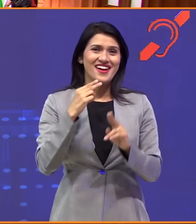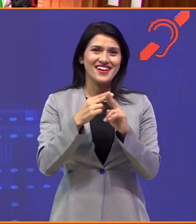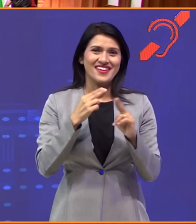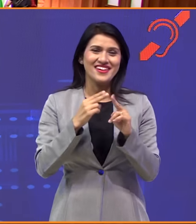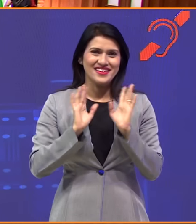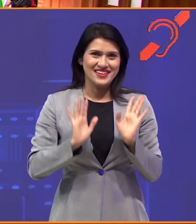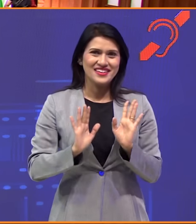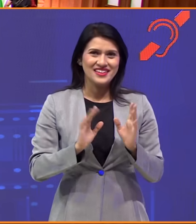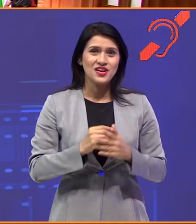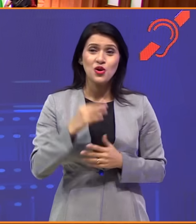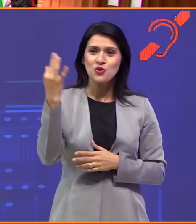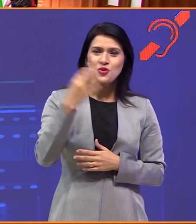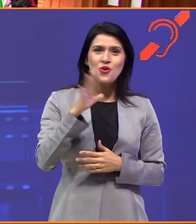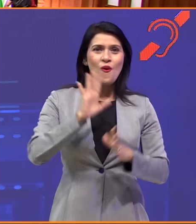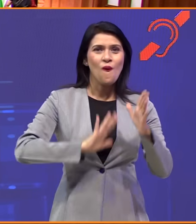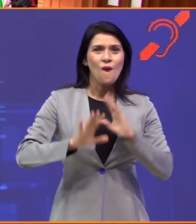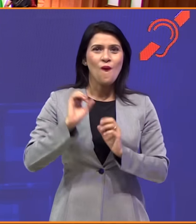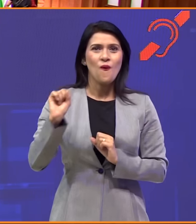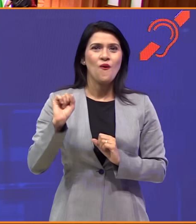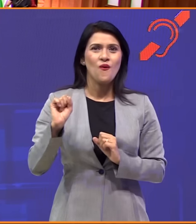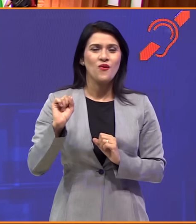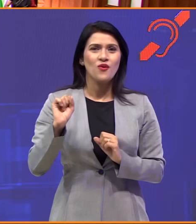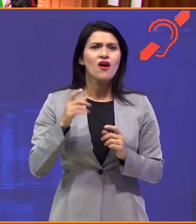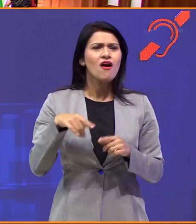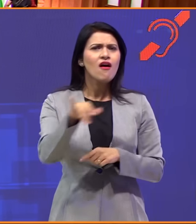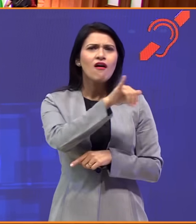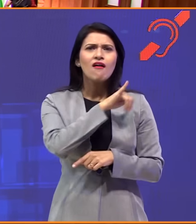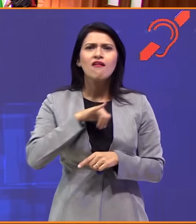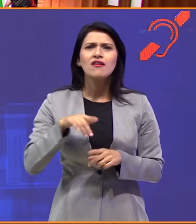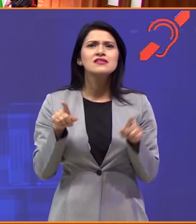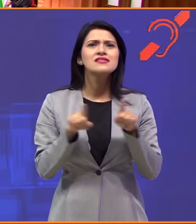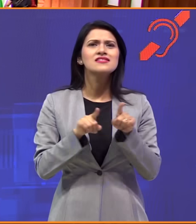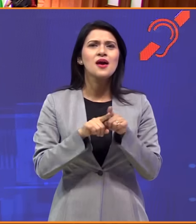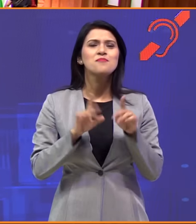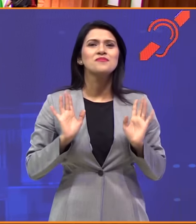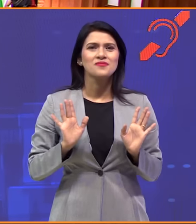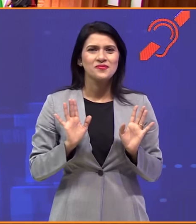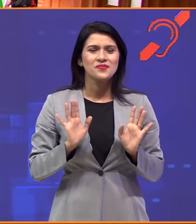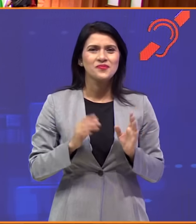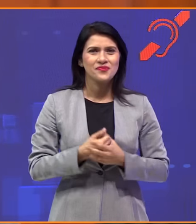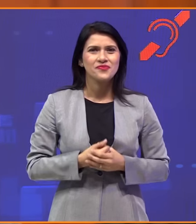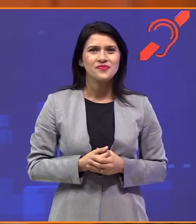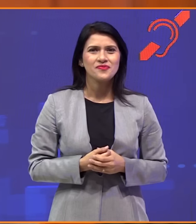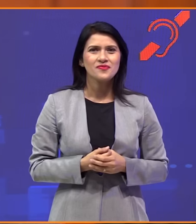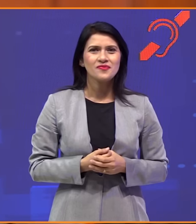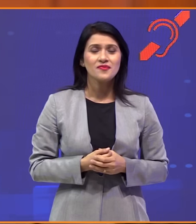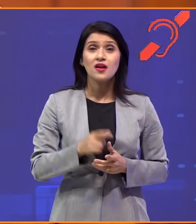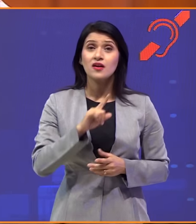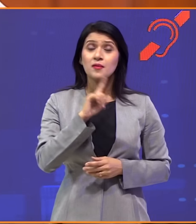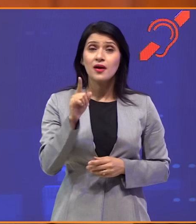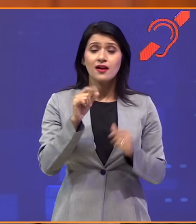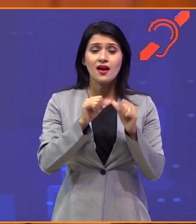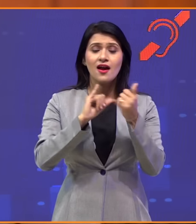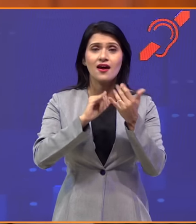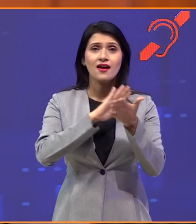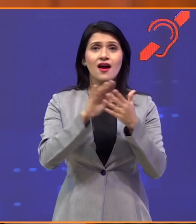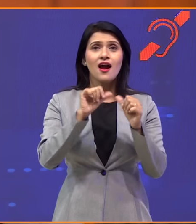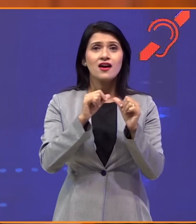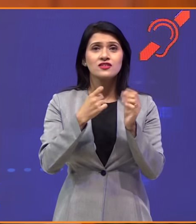है नए तरीके का हीरो है जो हमारे बीच से आता है आम आदमी के बीच से आता है लेकिन आसाराम बापू उन के समर्थक